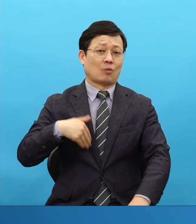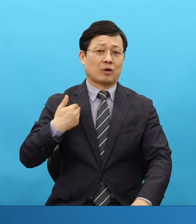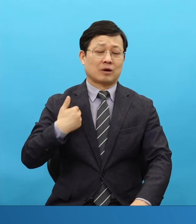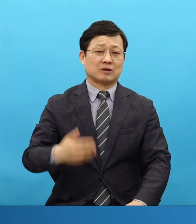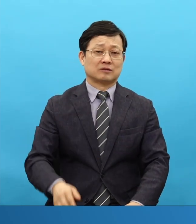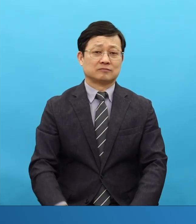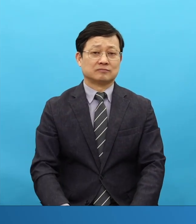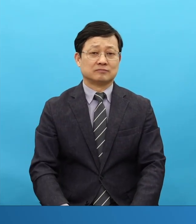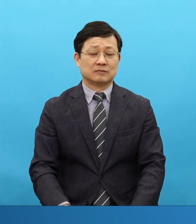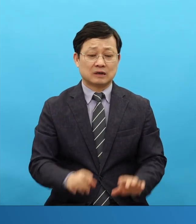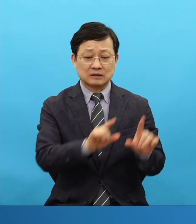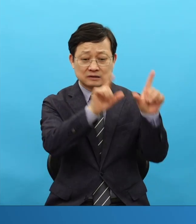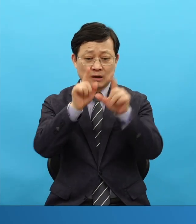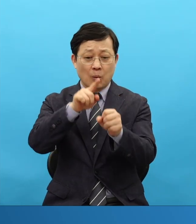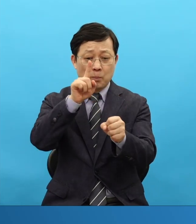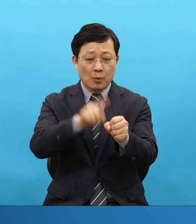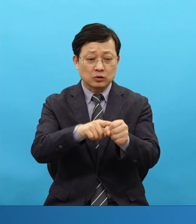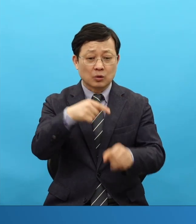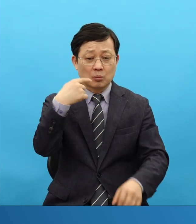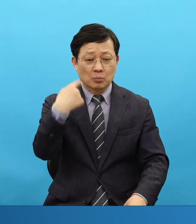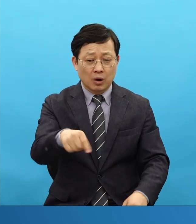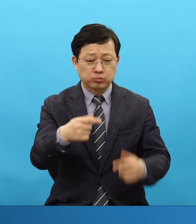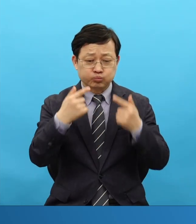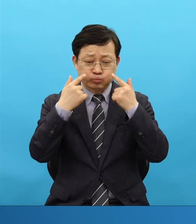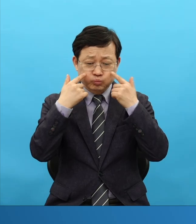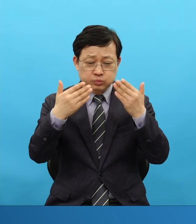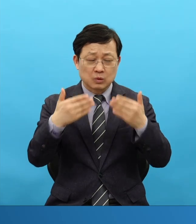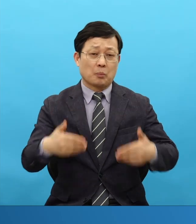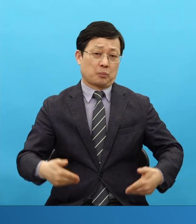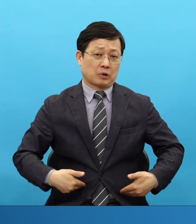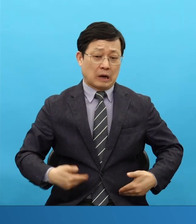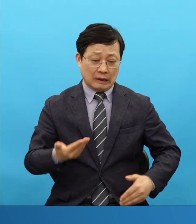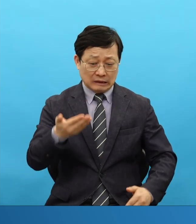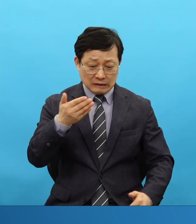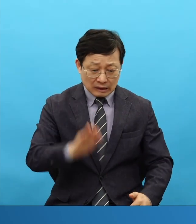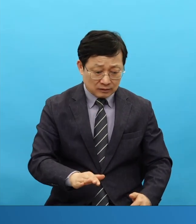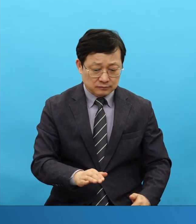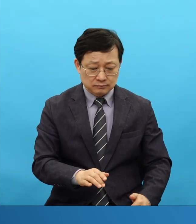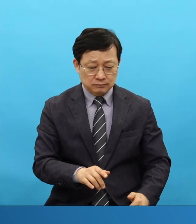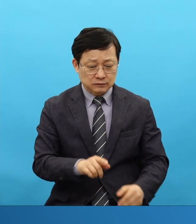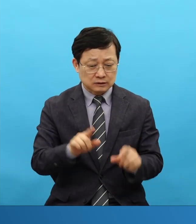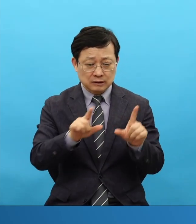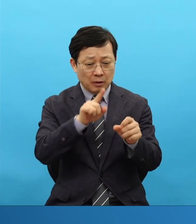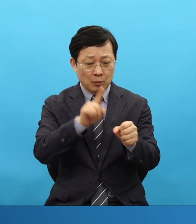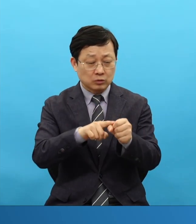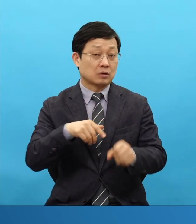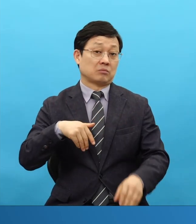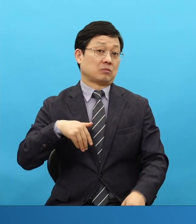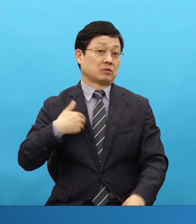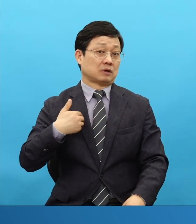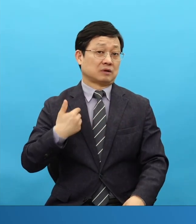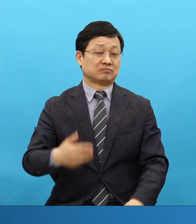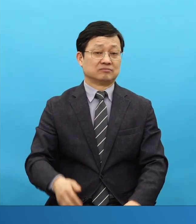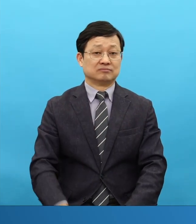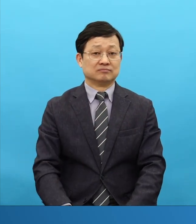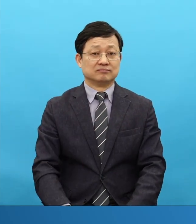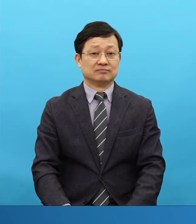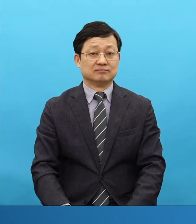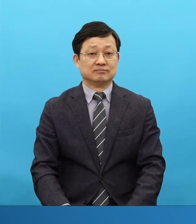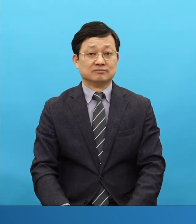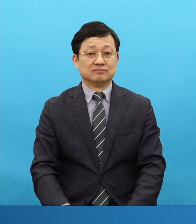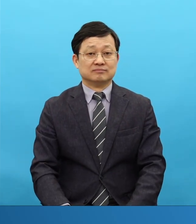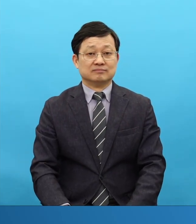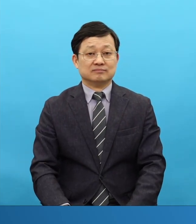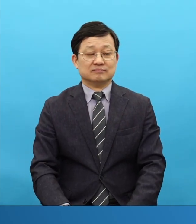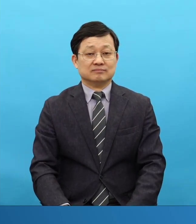뚜렷해야 되는데 왜 사는지도 몰라요. You must have a clear reason for why you live, but they don't even know. 보통 이제 그 젊은 층